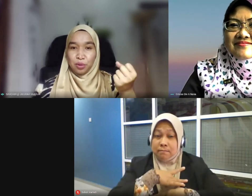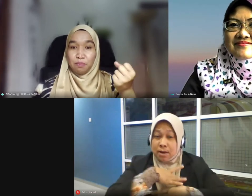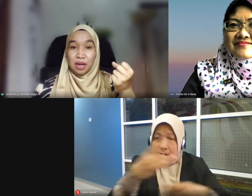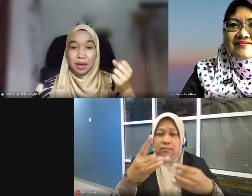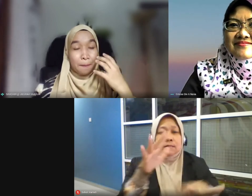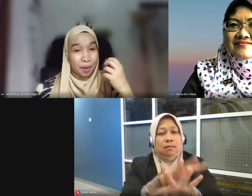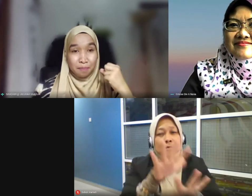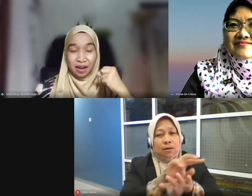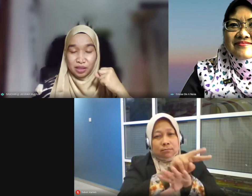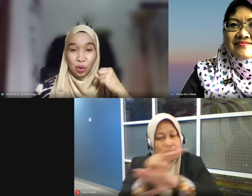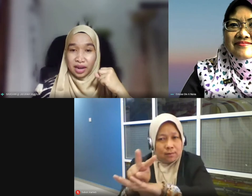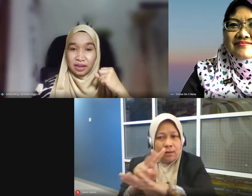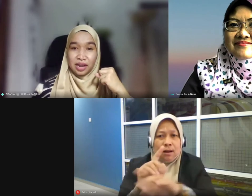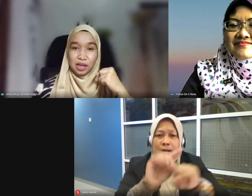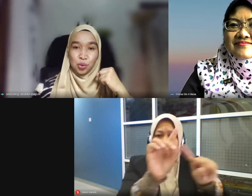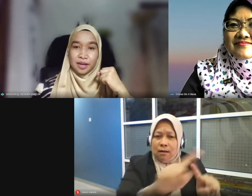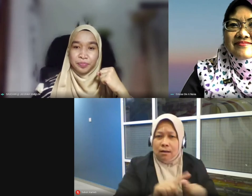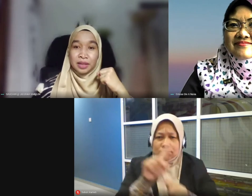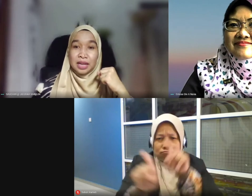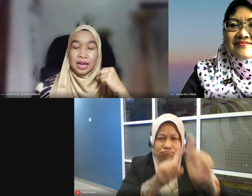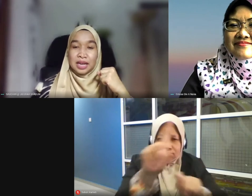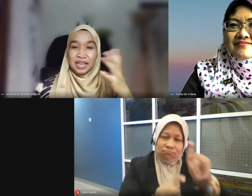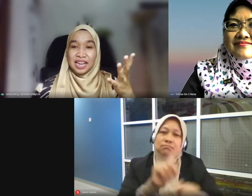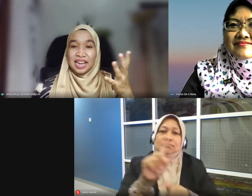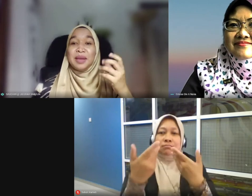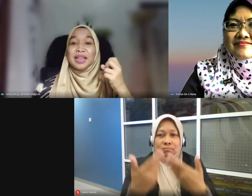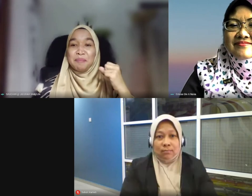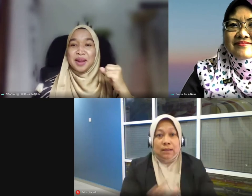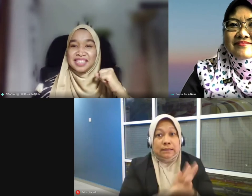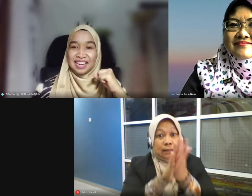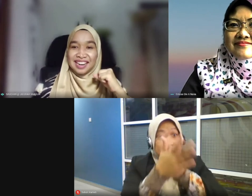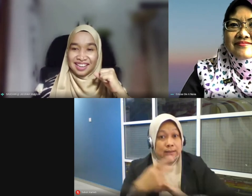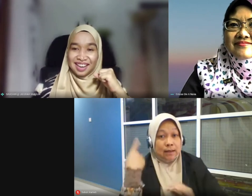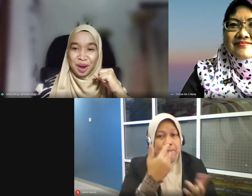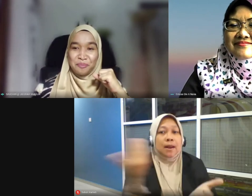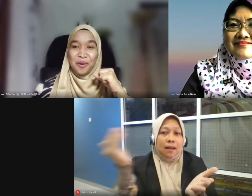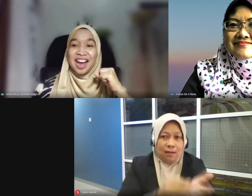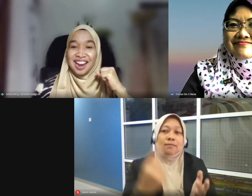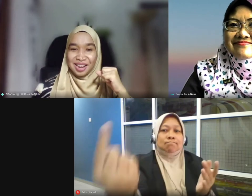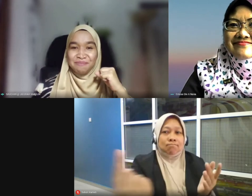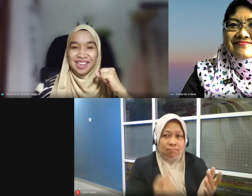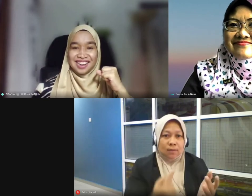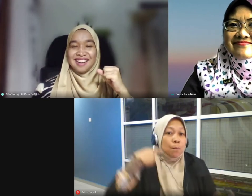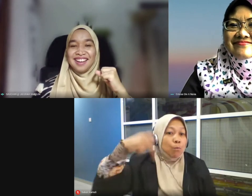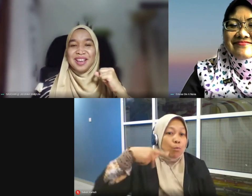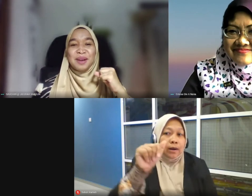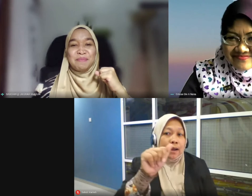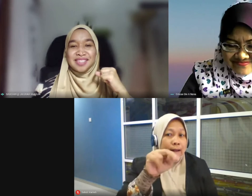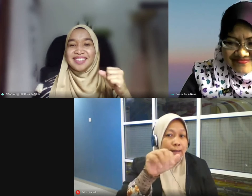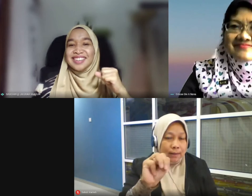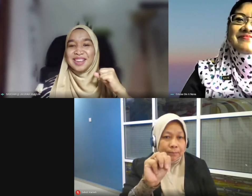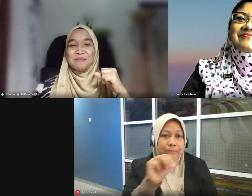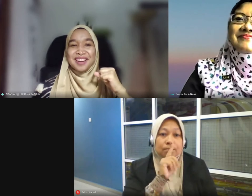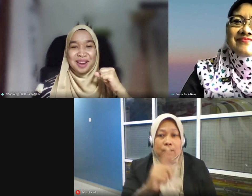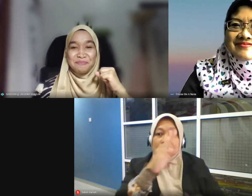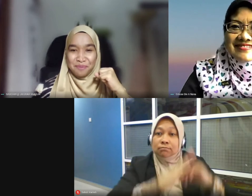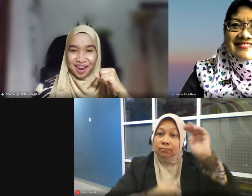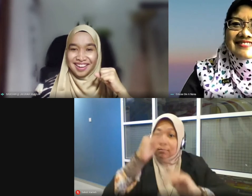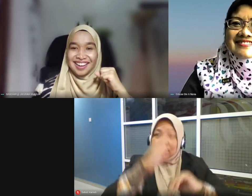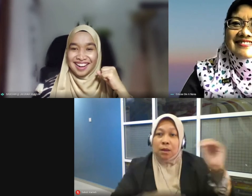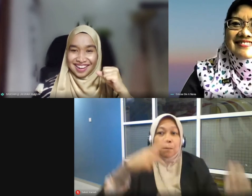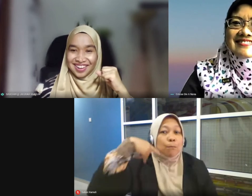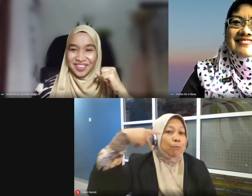ramai penonton bila mana pelbagai soalan diajukan. Jadi kami tampilkan sekali lagi Puan Anim Zalina yang mesra disapa